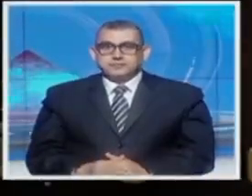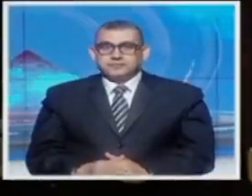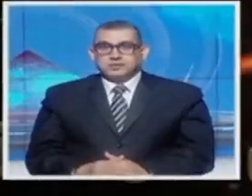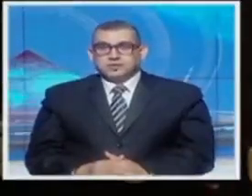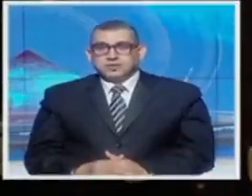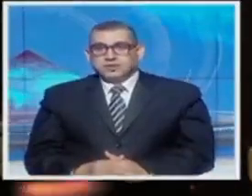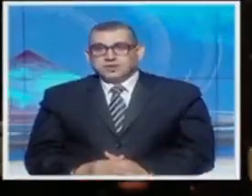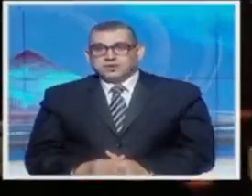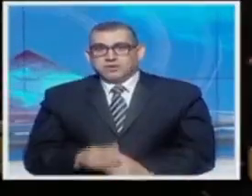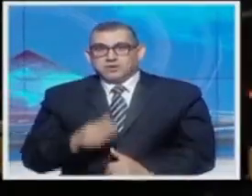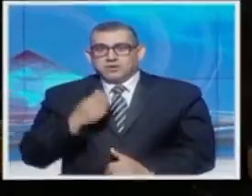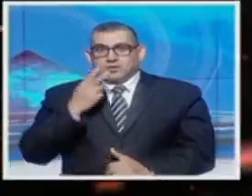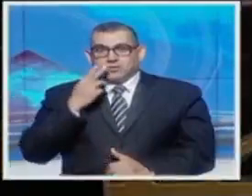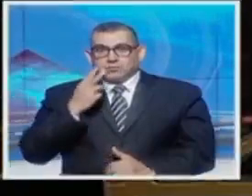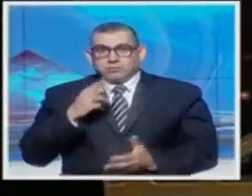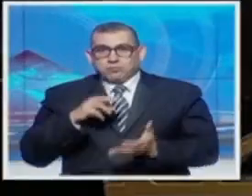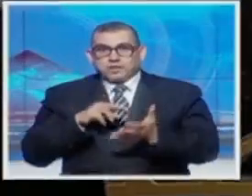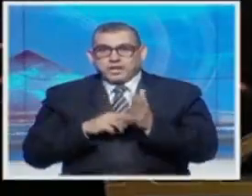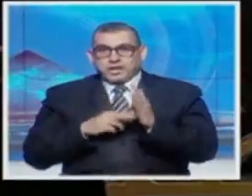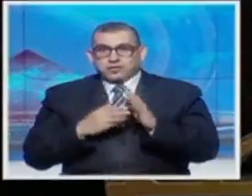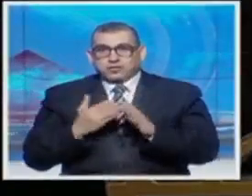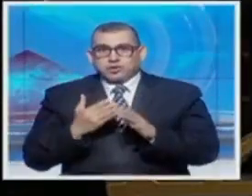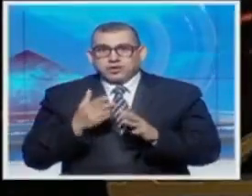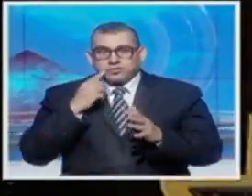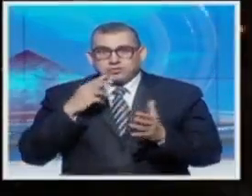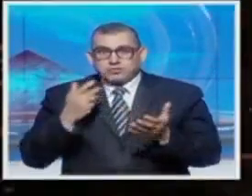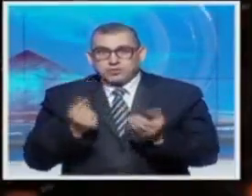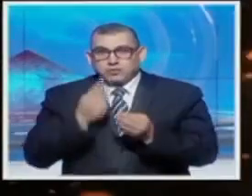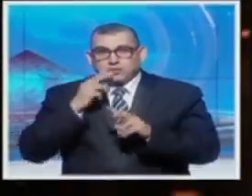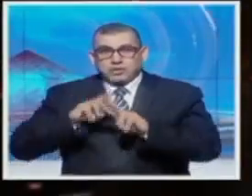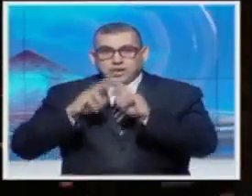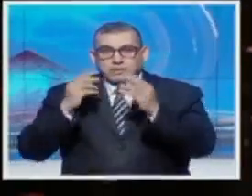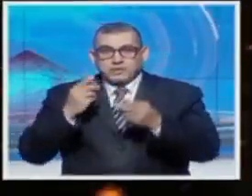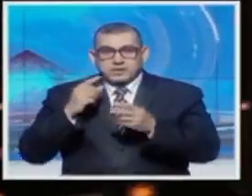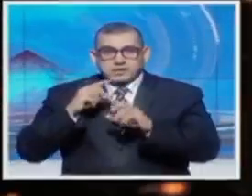التدريب المصري الأمريكي المشترك النجم الساطع